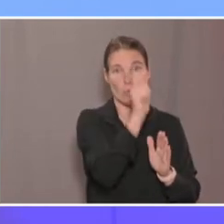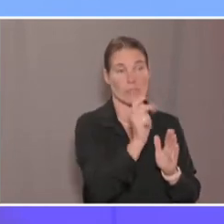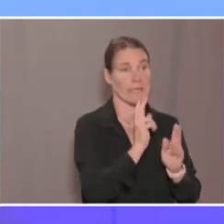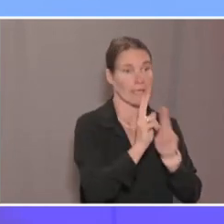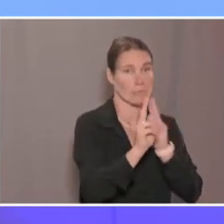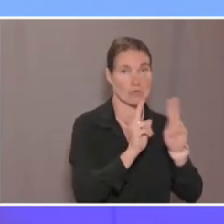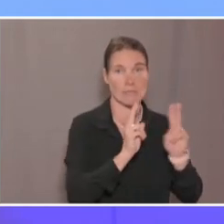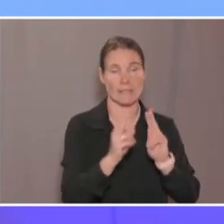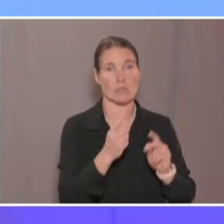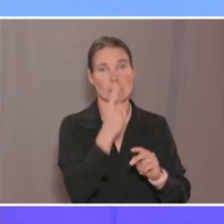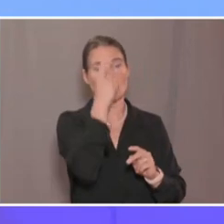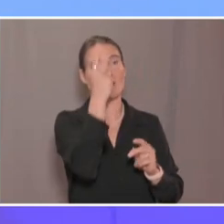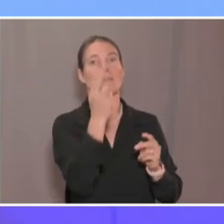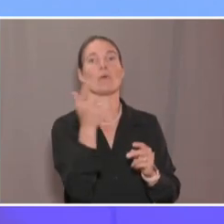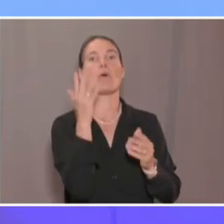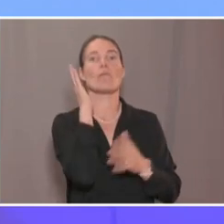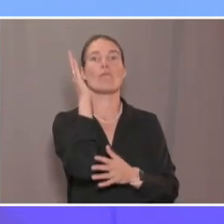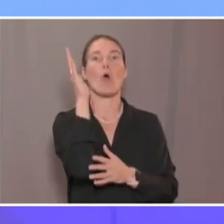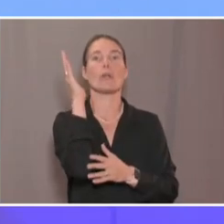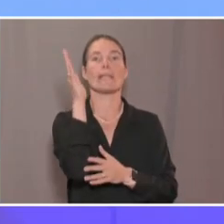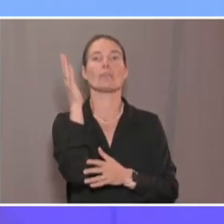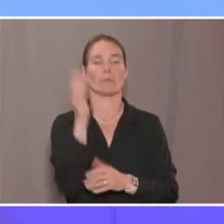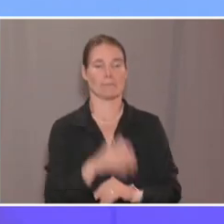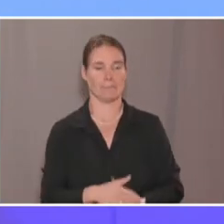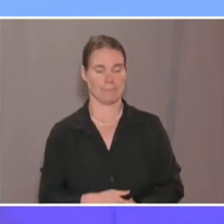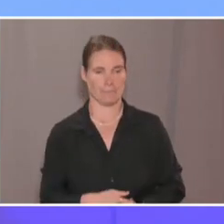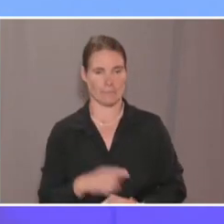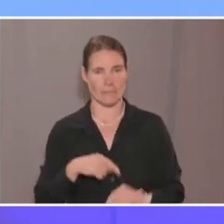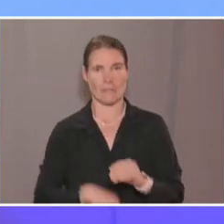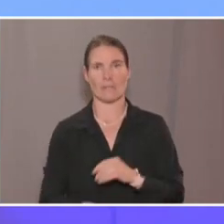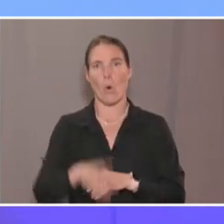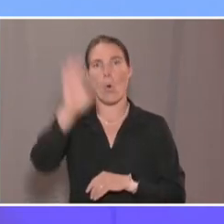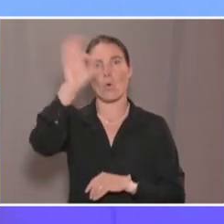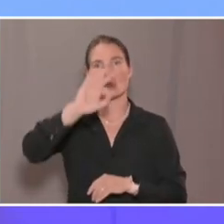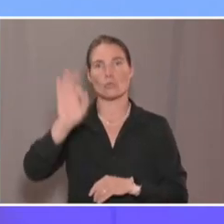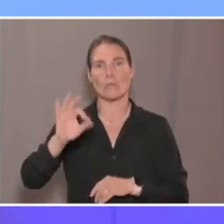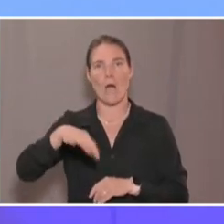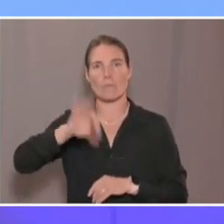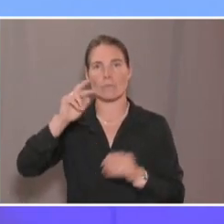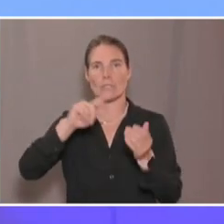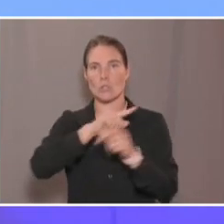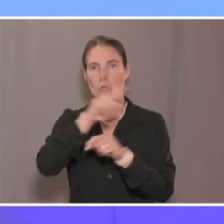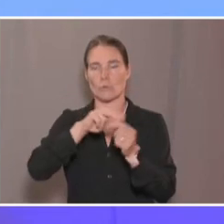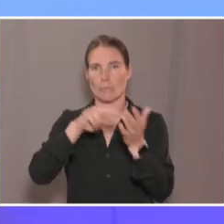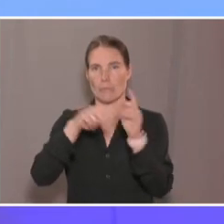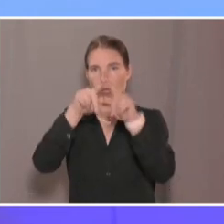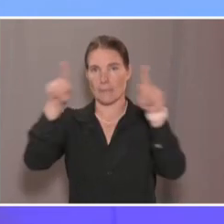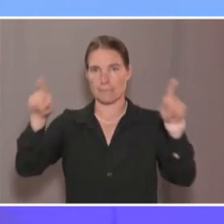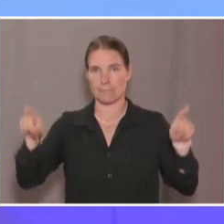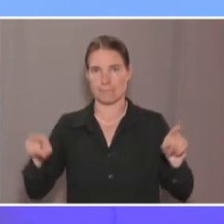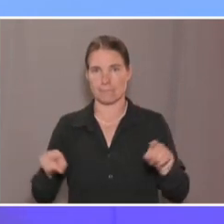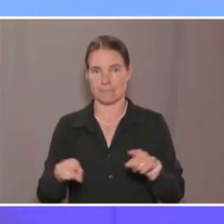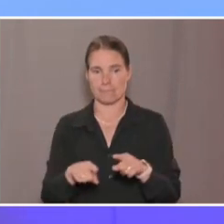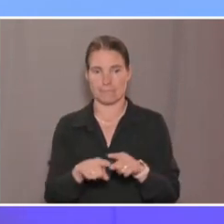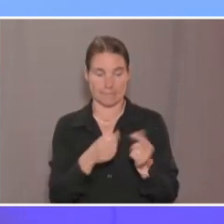eine spontane Vorlesung. Ein in der Hochschule aufgefundener Stundenplan verdeutlichte, dass